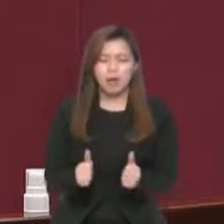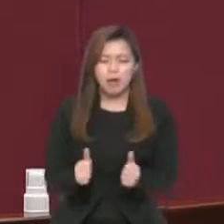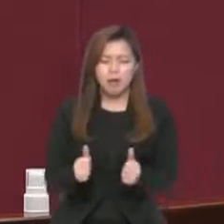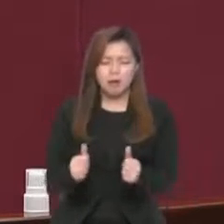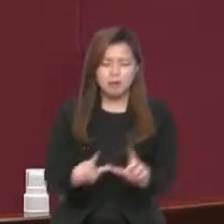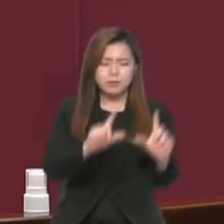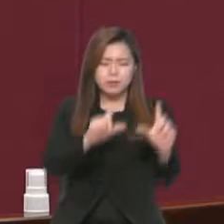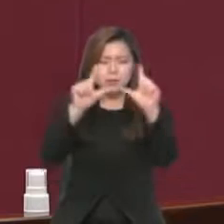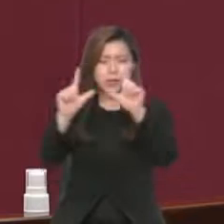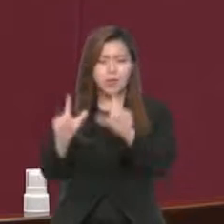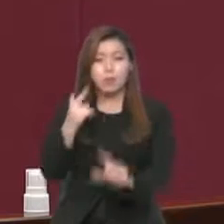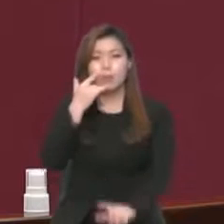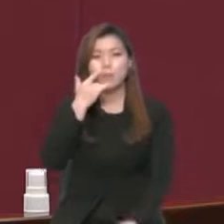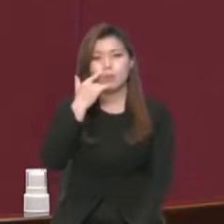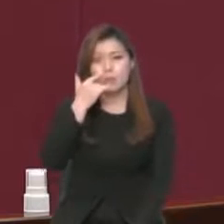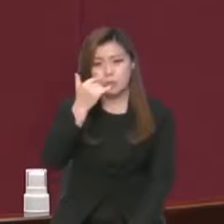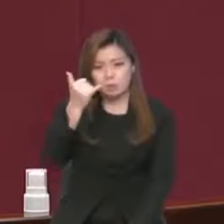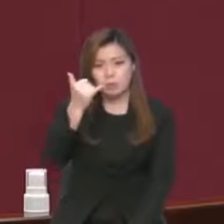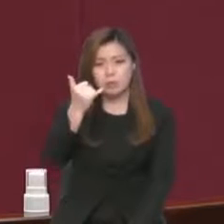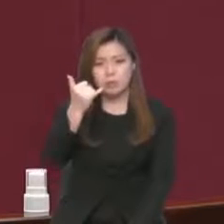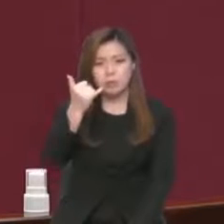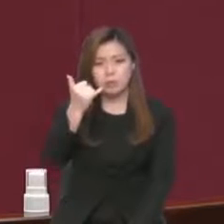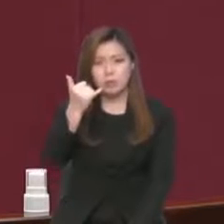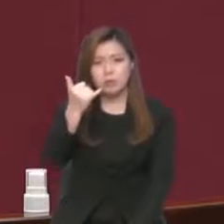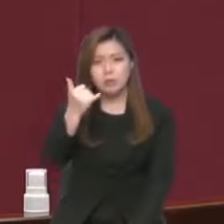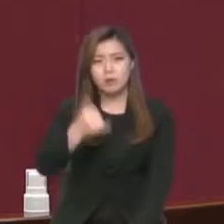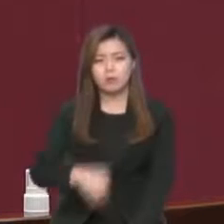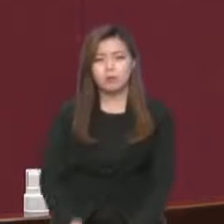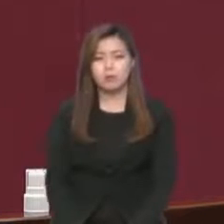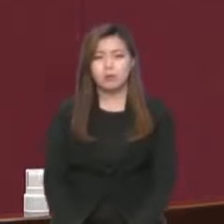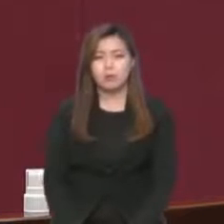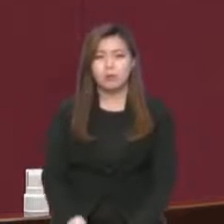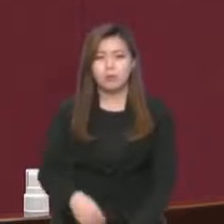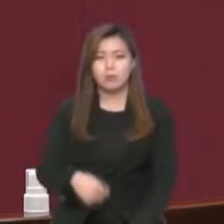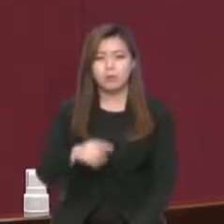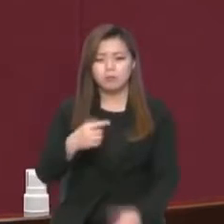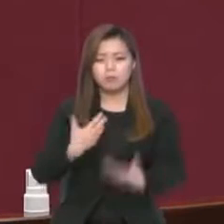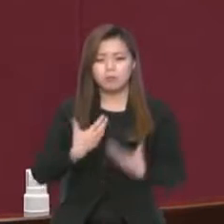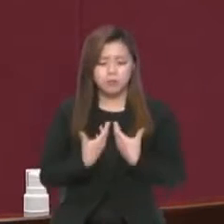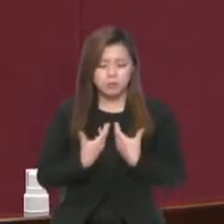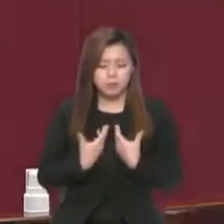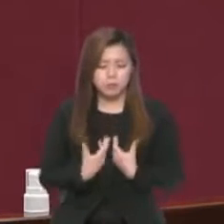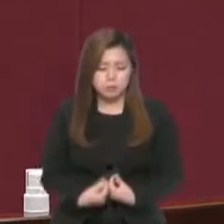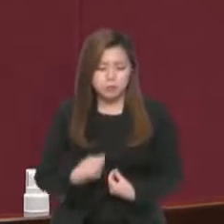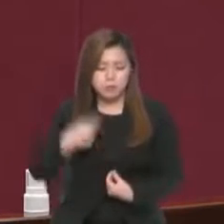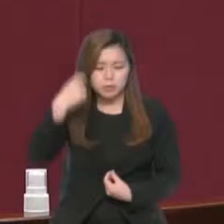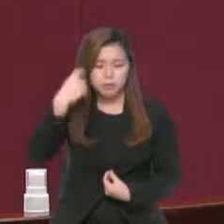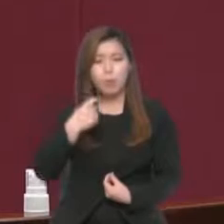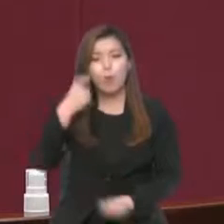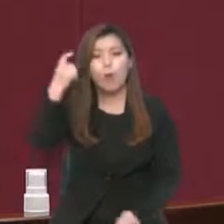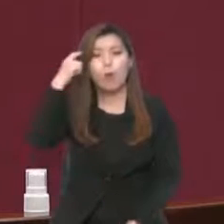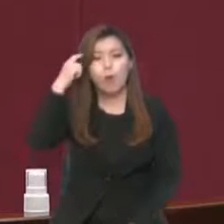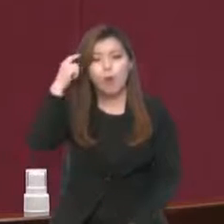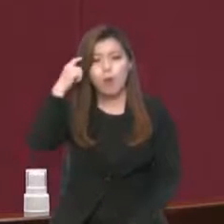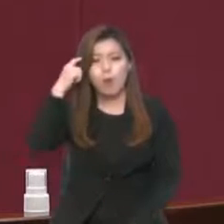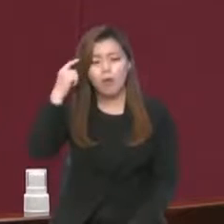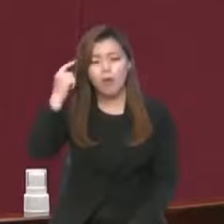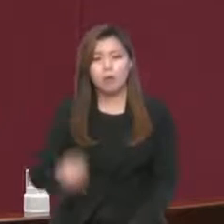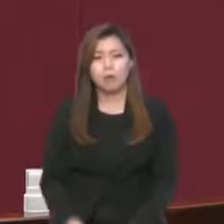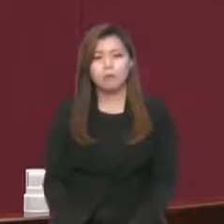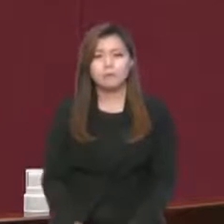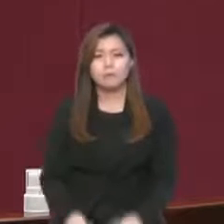땅에 엄마, 아빠들이 왜 이런 자괴감을 느껴야 합니까? 국민들은